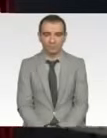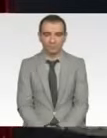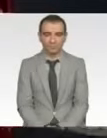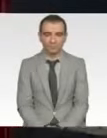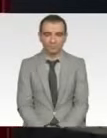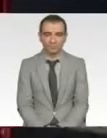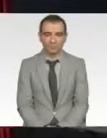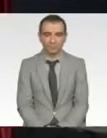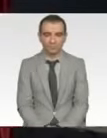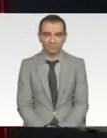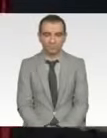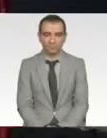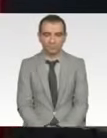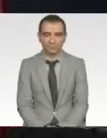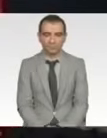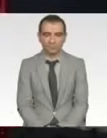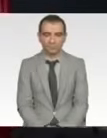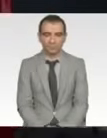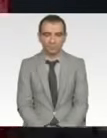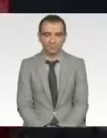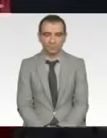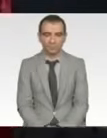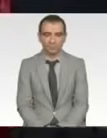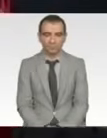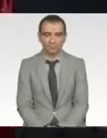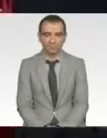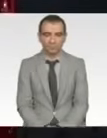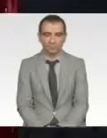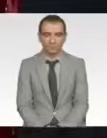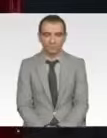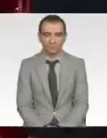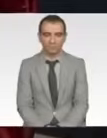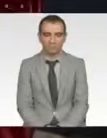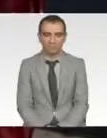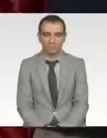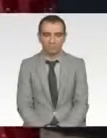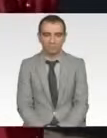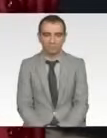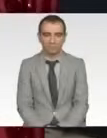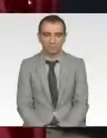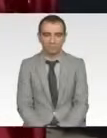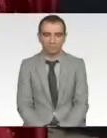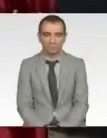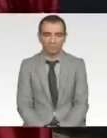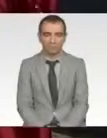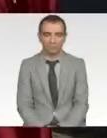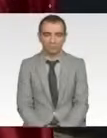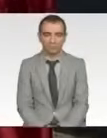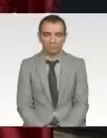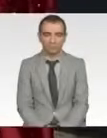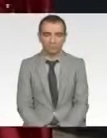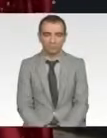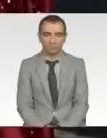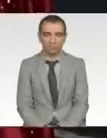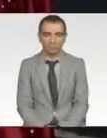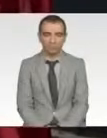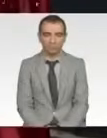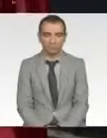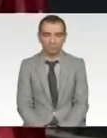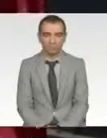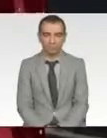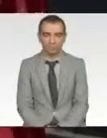Asmacık'ta buluşalım. Manisa'da olmasa Yunus